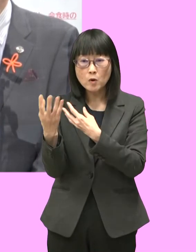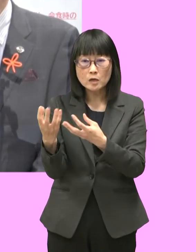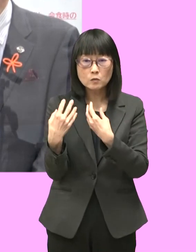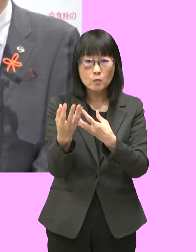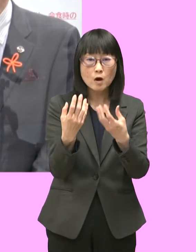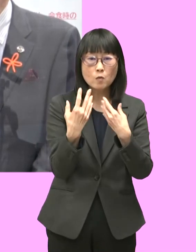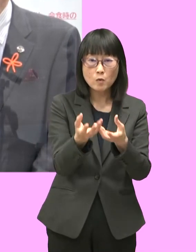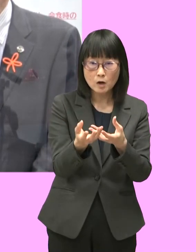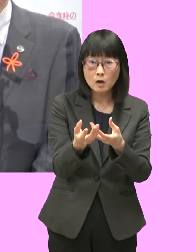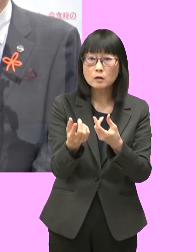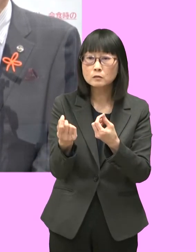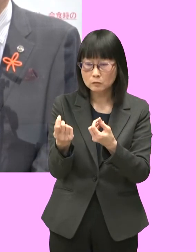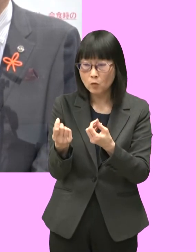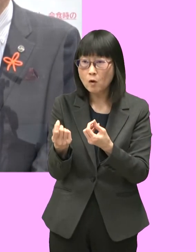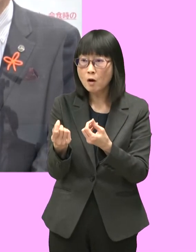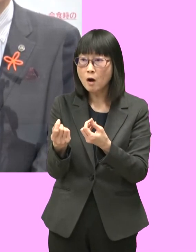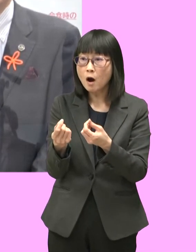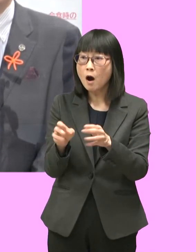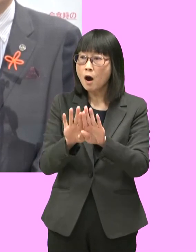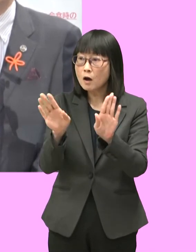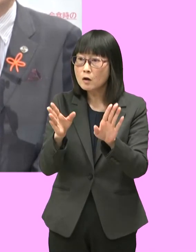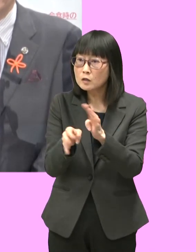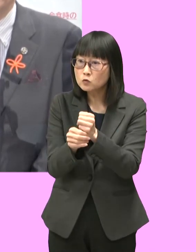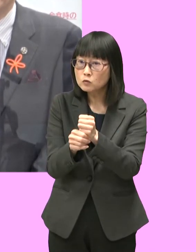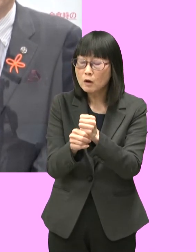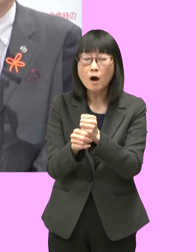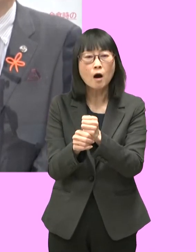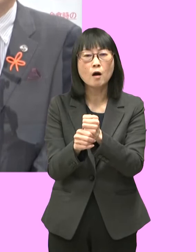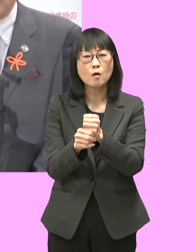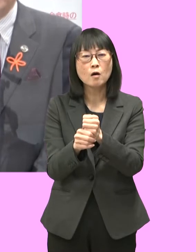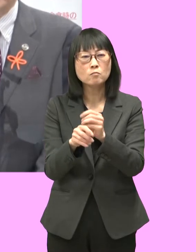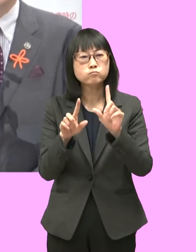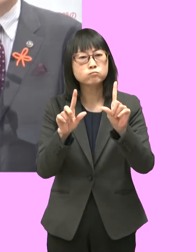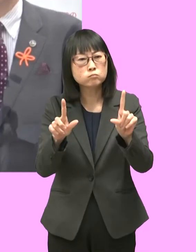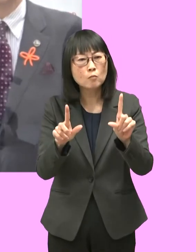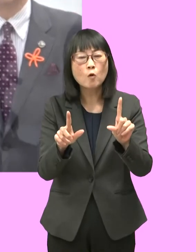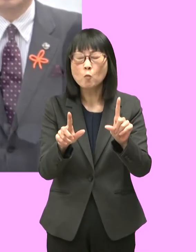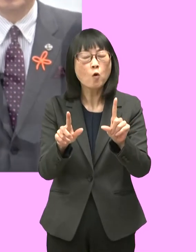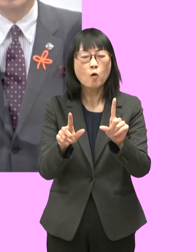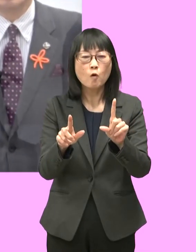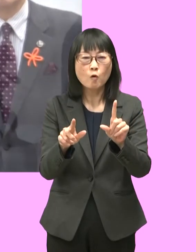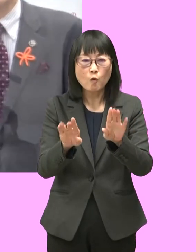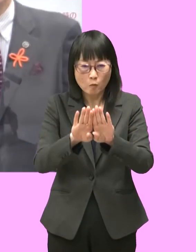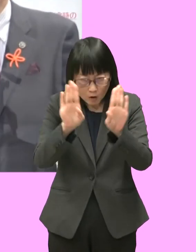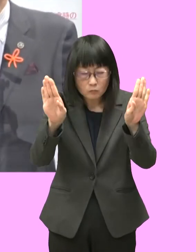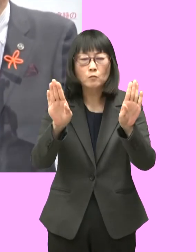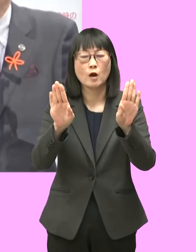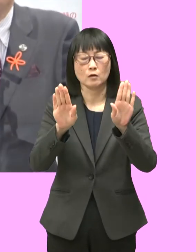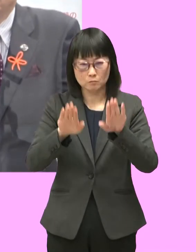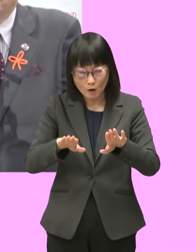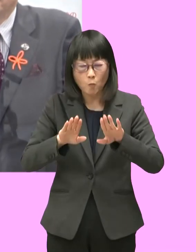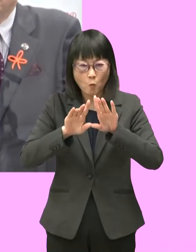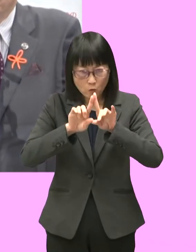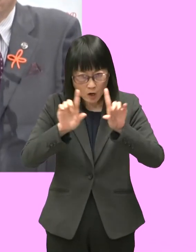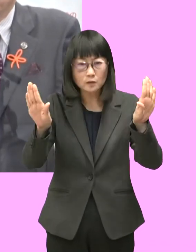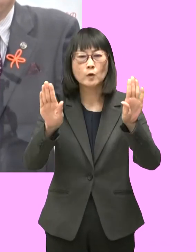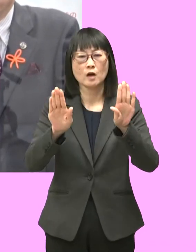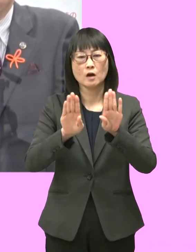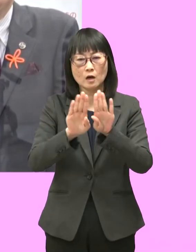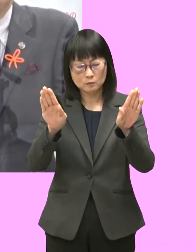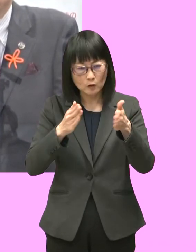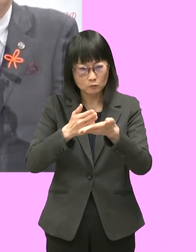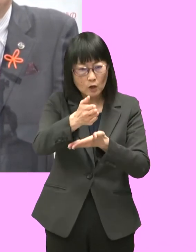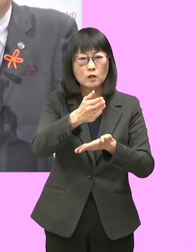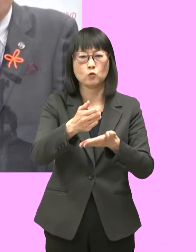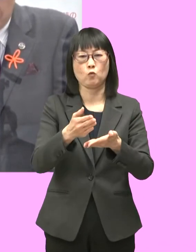ければ始まるというか、例えば今月とか。 いや、もう医療従事者始まってますんで。 始まっておいていいんですね。じゃあそれと、あと